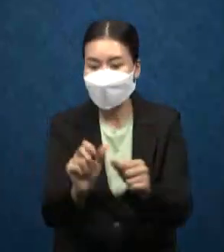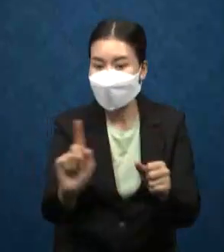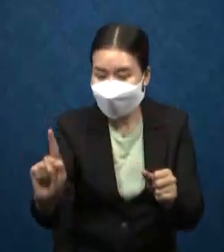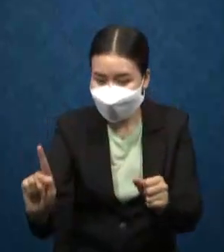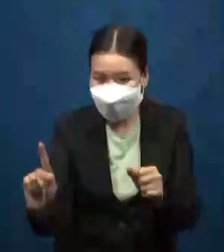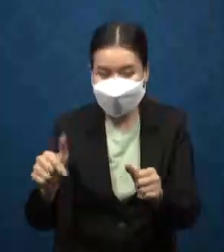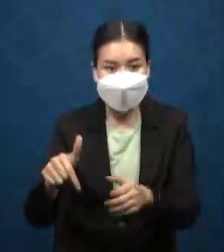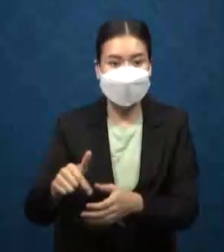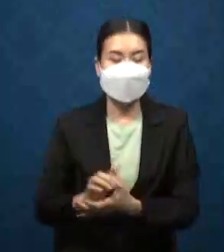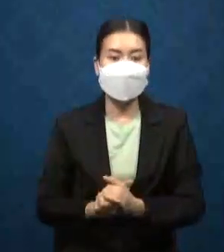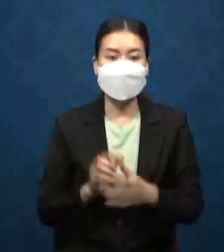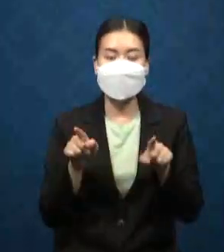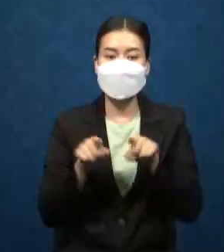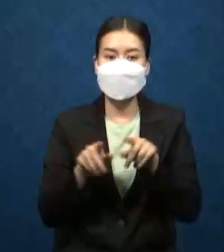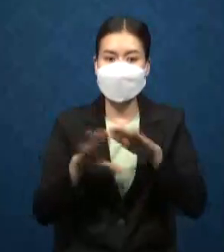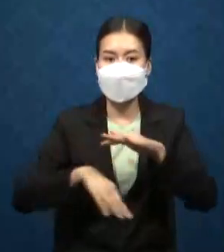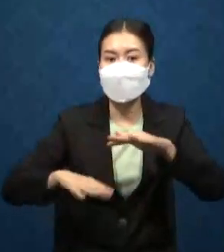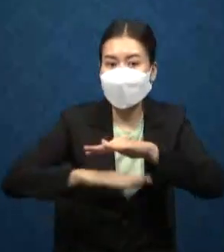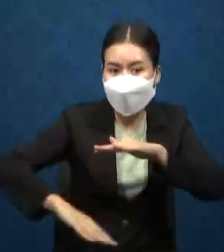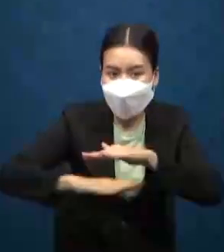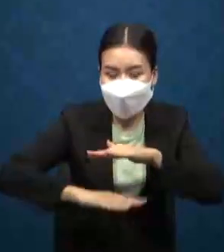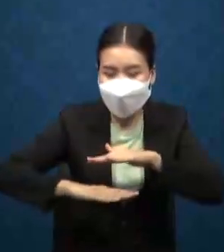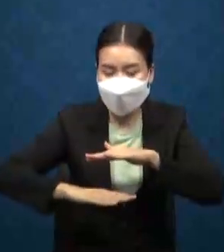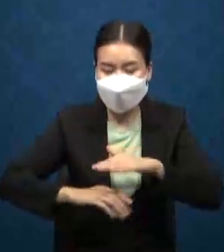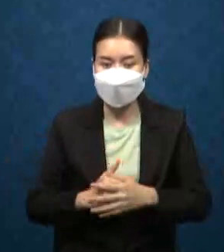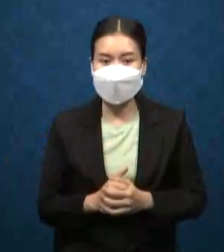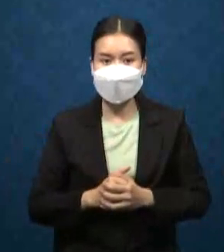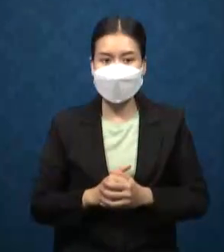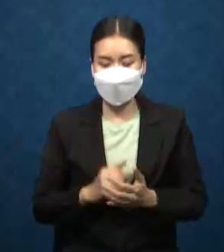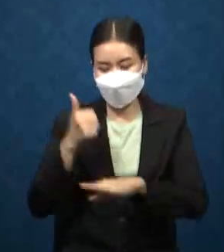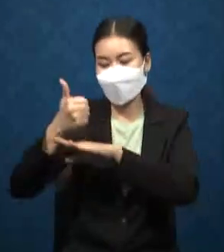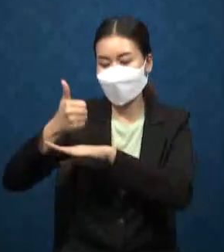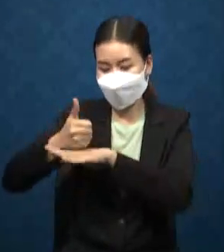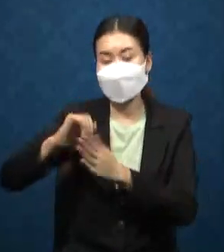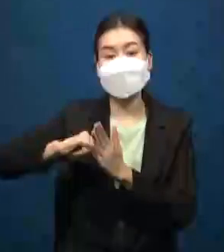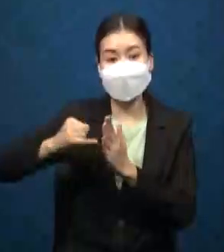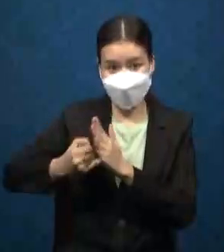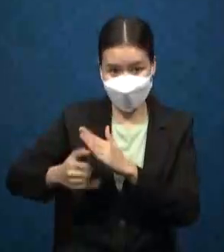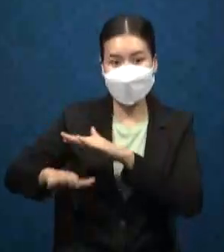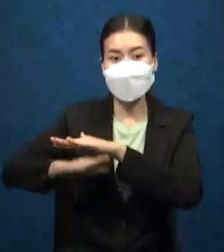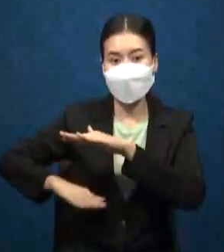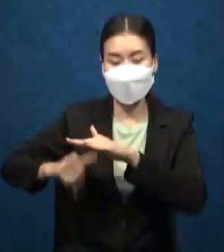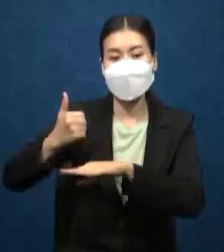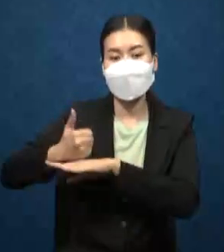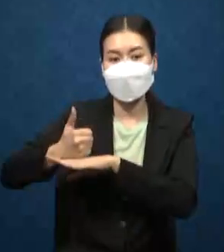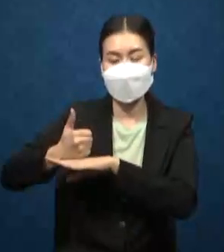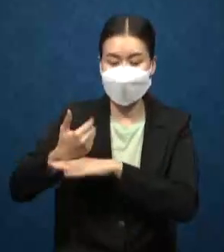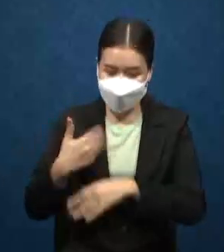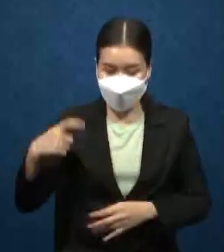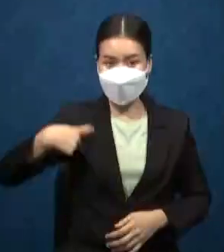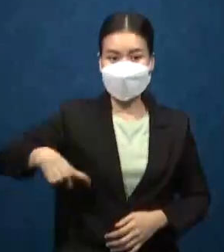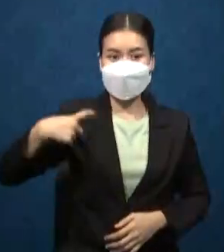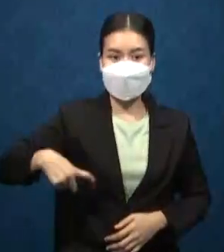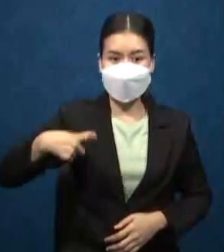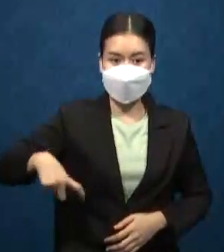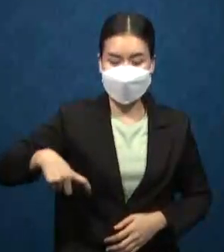ให้มีคนที่เป็นหัวหน้าระดับส่วนจังหวัดที่นั่นแล้วก็ให้มีทนายความด้วยเขาจะได้